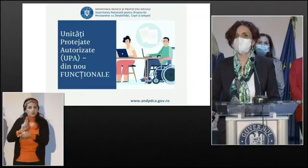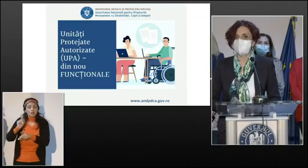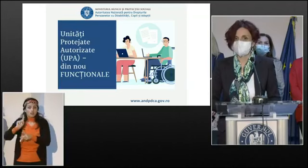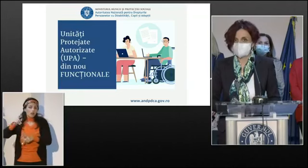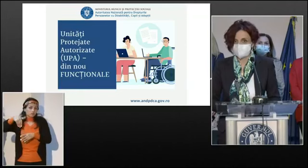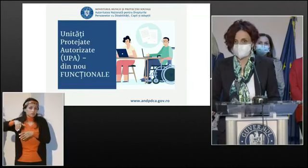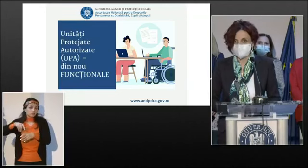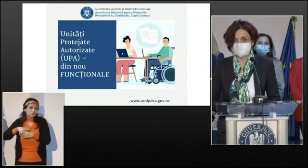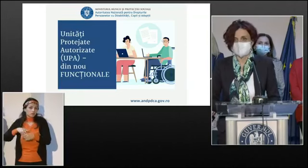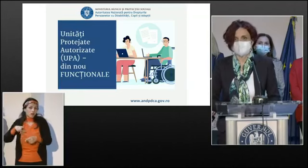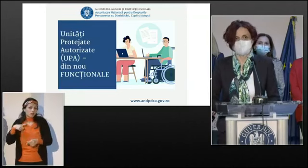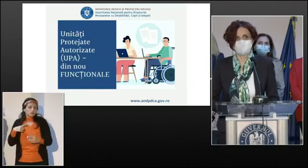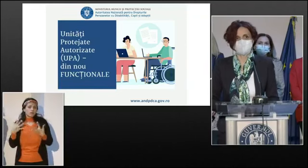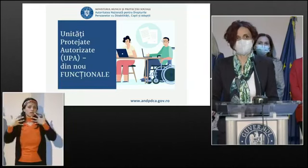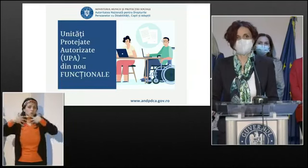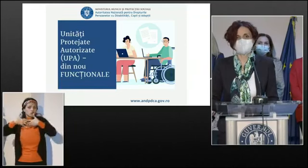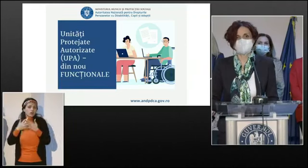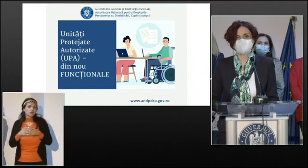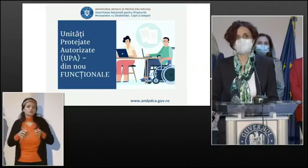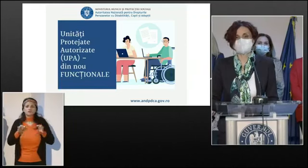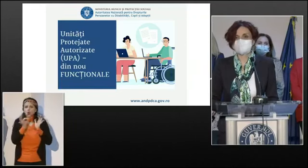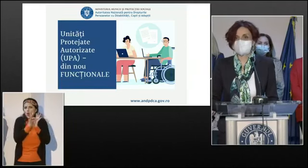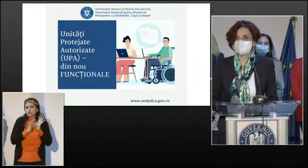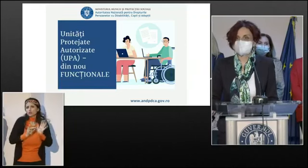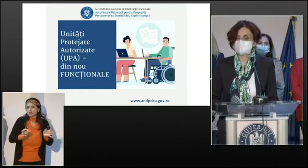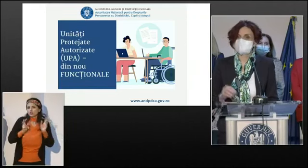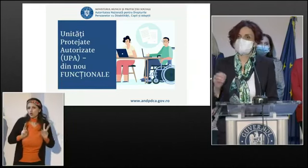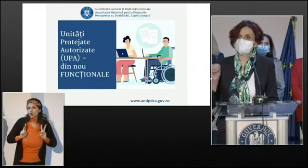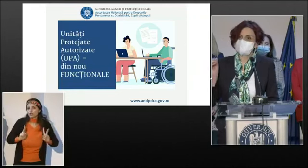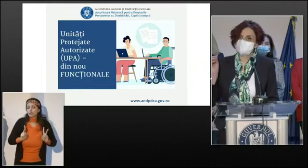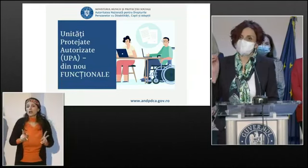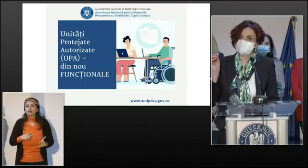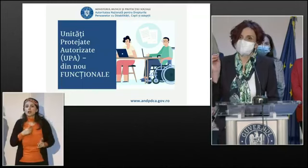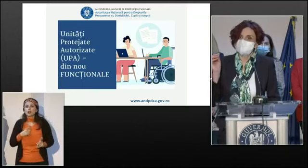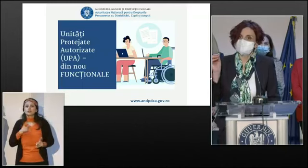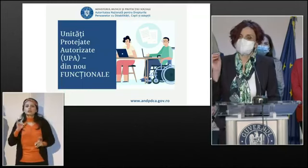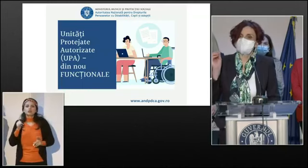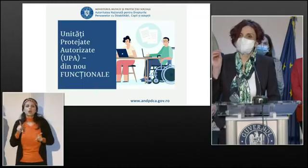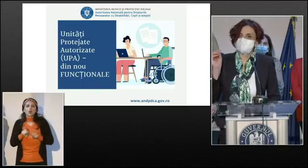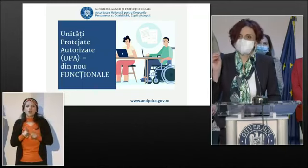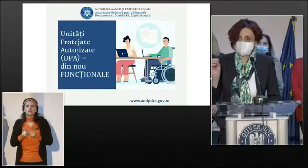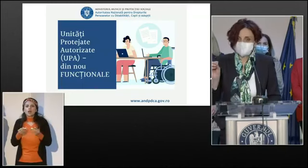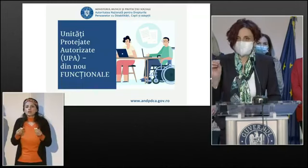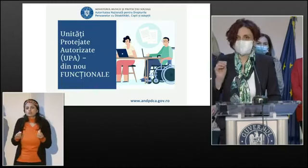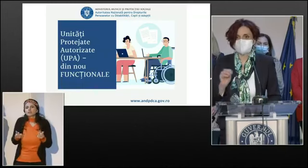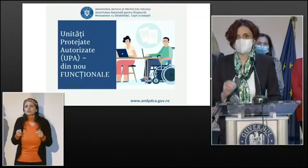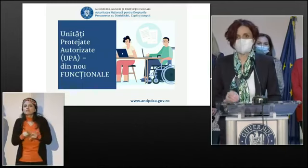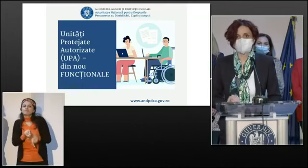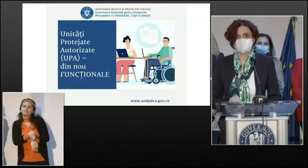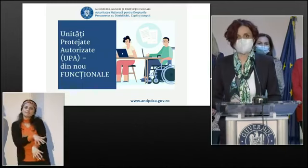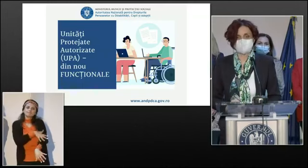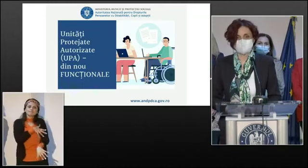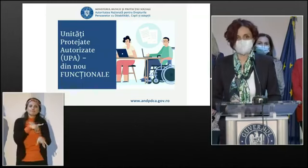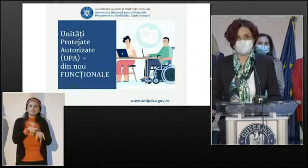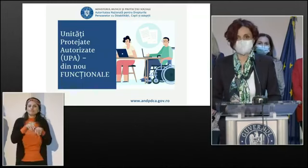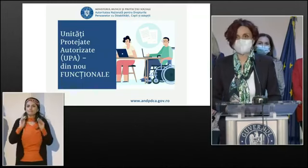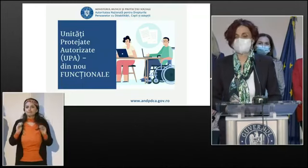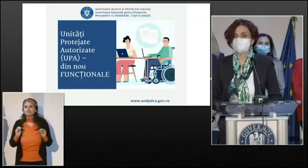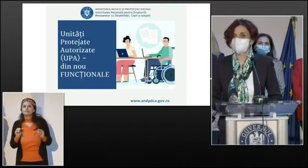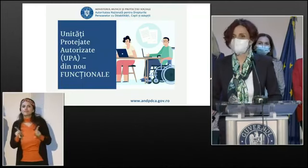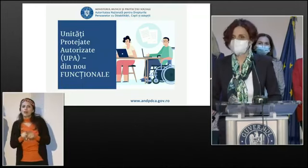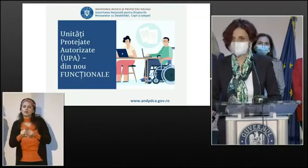conditii optime si sunt create in spiritul sprijinirii persoanelor cu